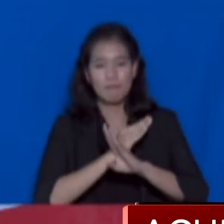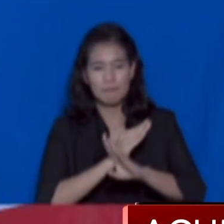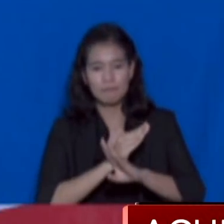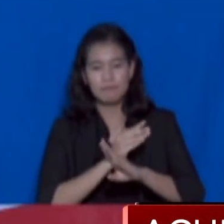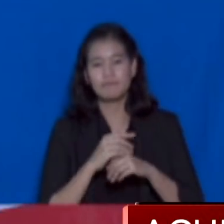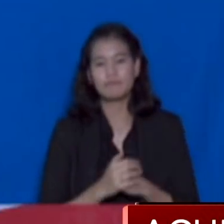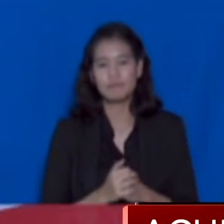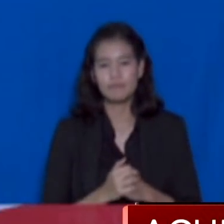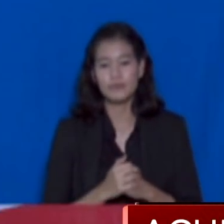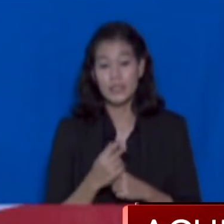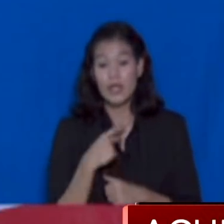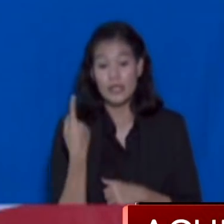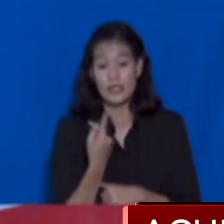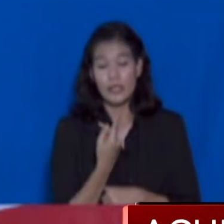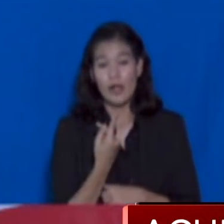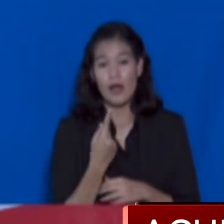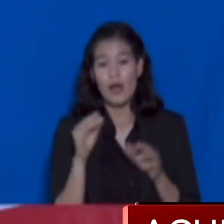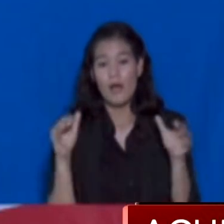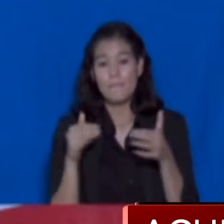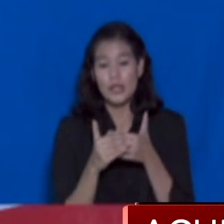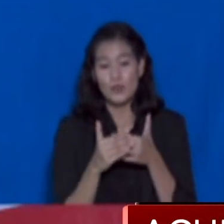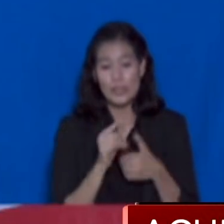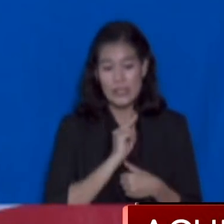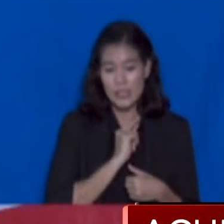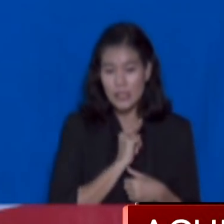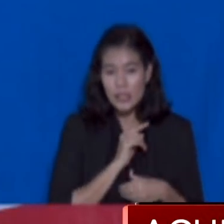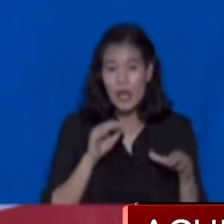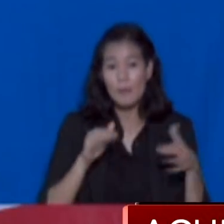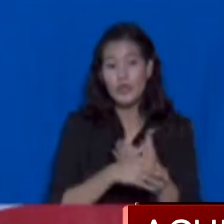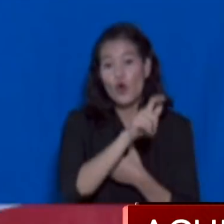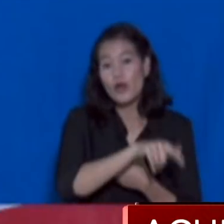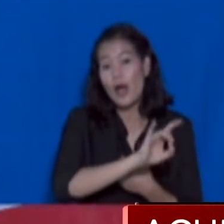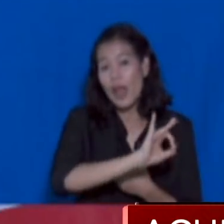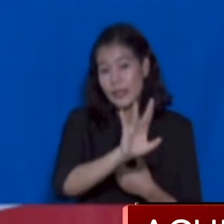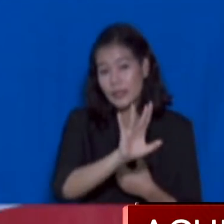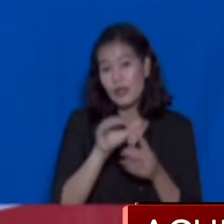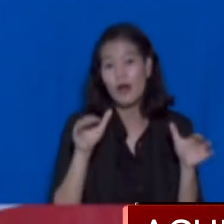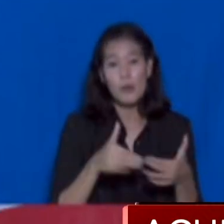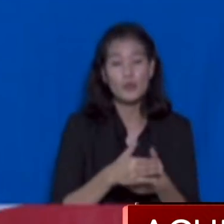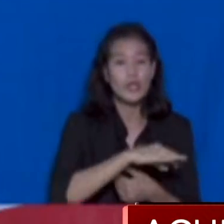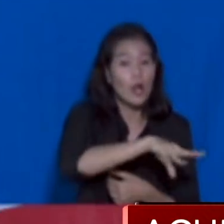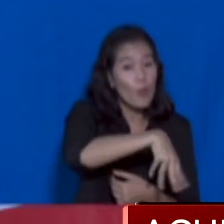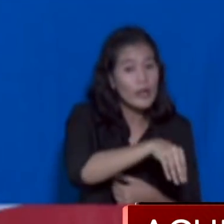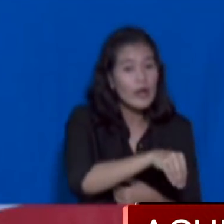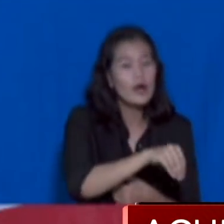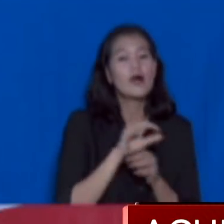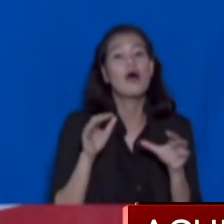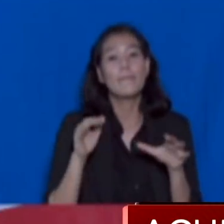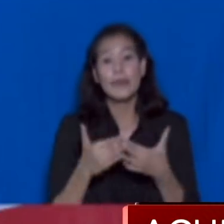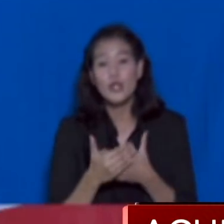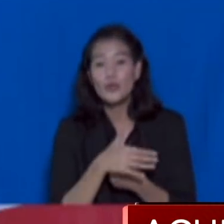kita jadi pahlawan yang bisa melindungi orang lain bisa melindungi keluarga kita bisa